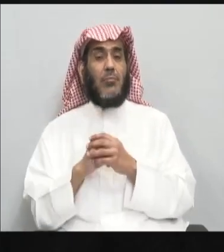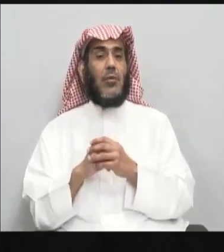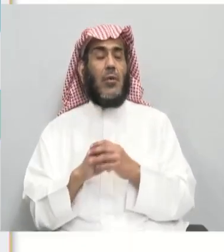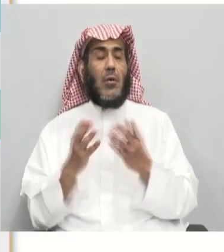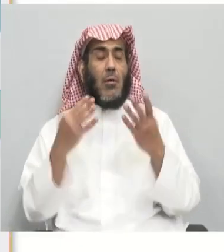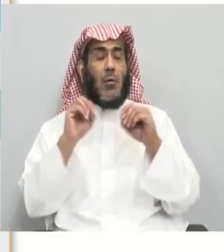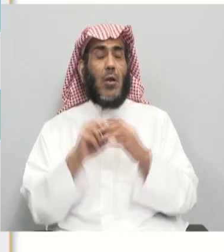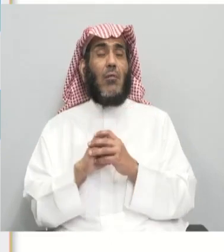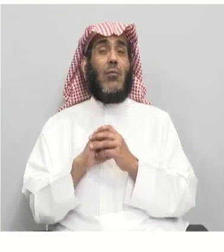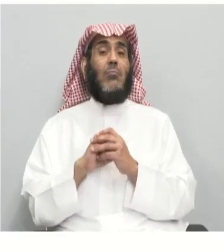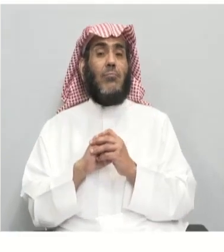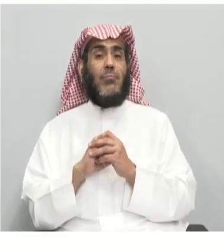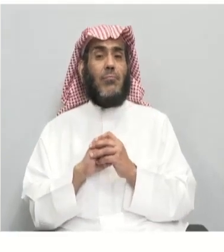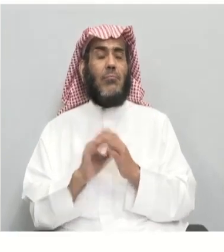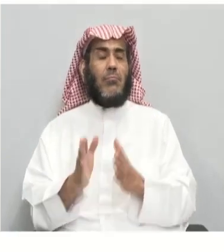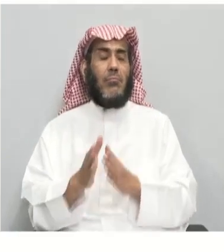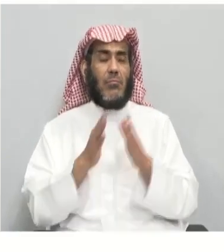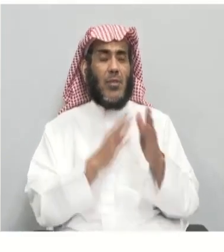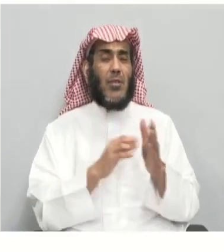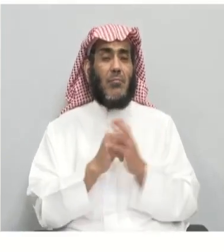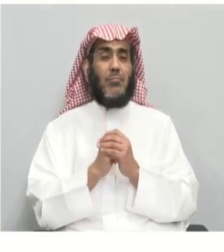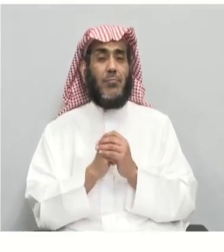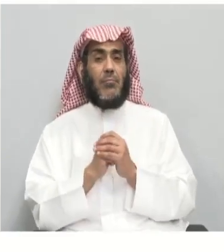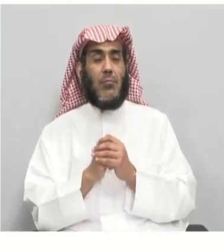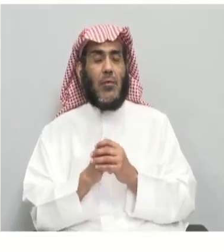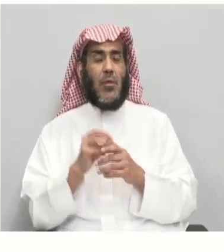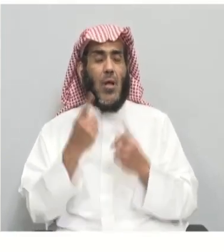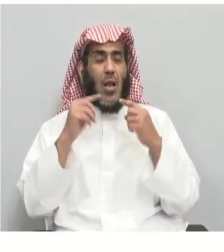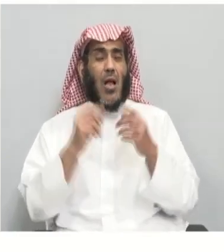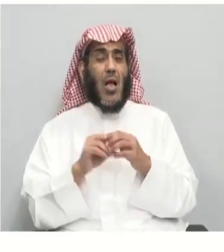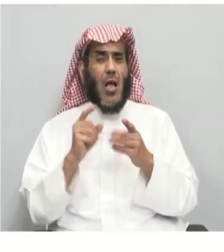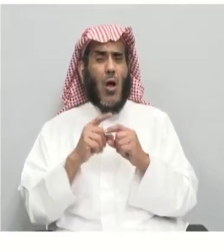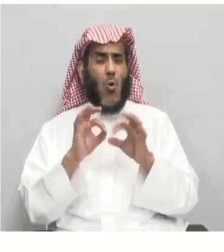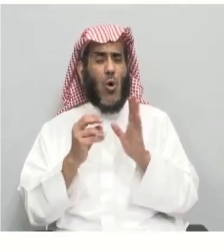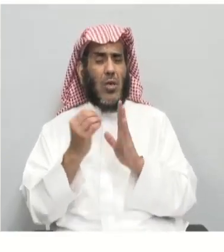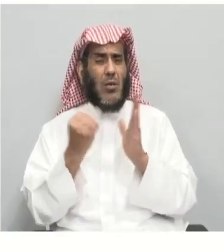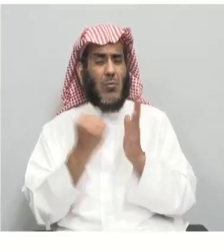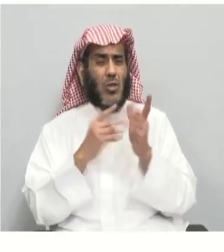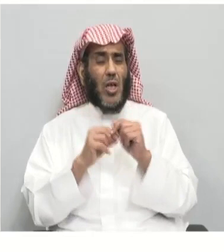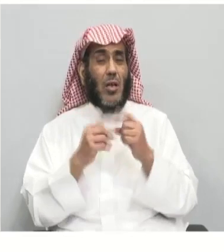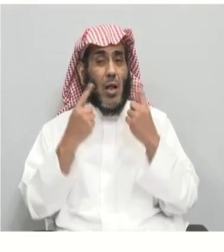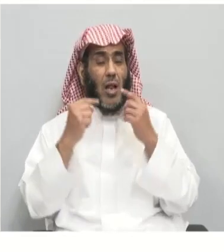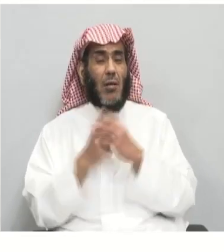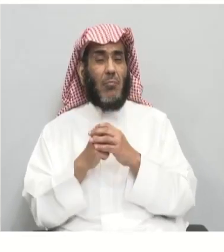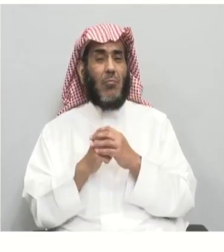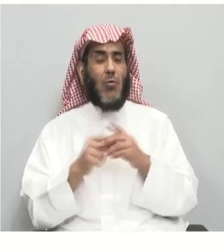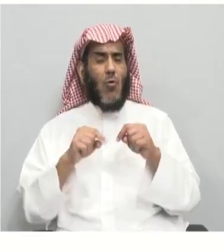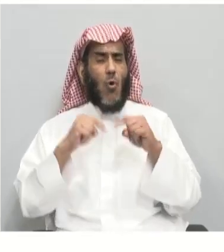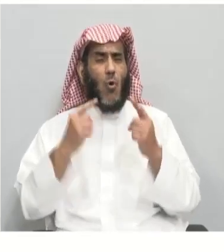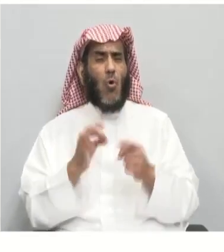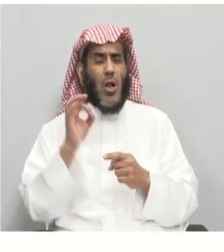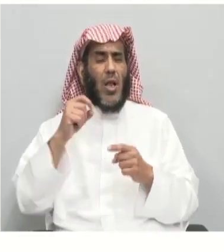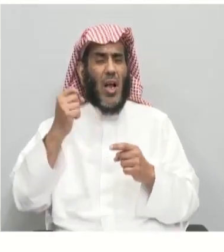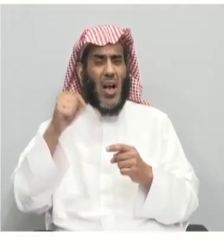بارك الله فيكم ننتقل الان الحياه هنا صممنا شعار الحياه في كل